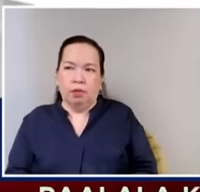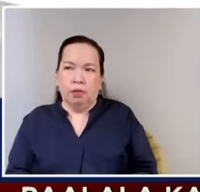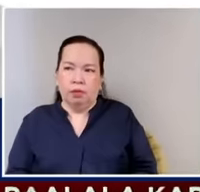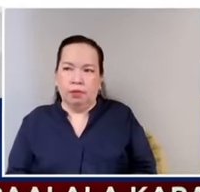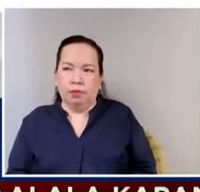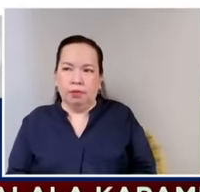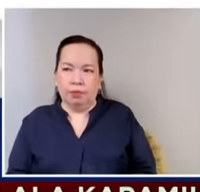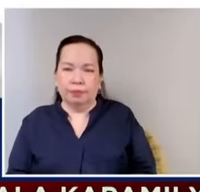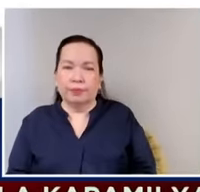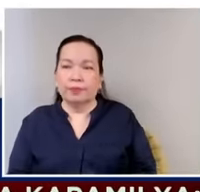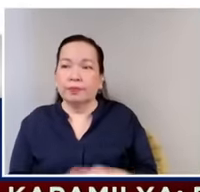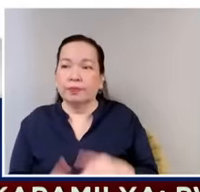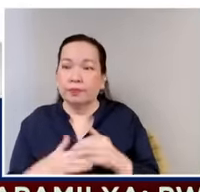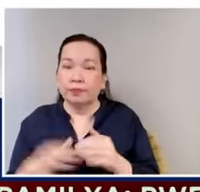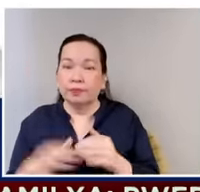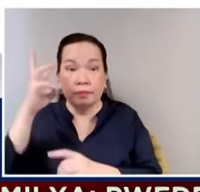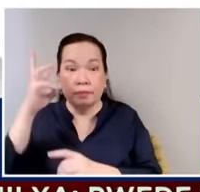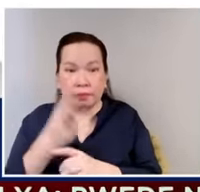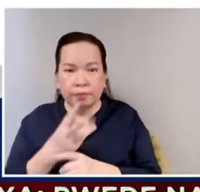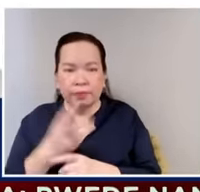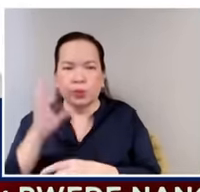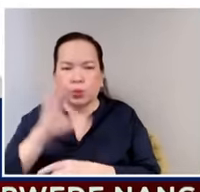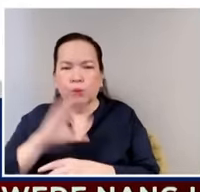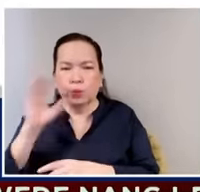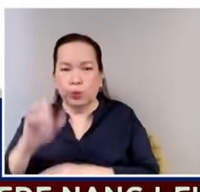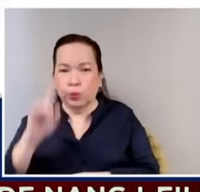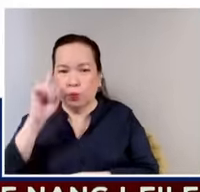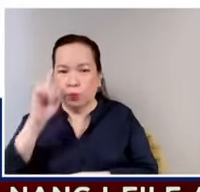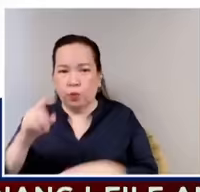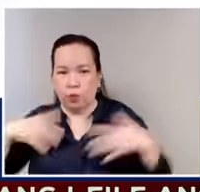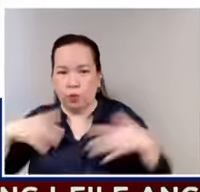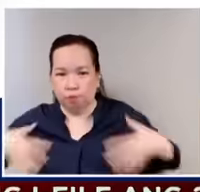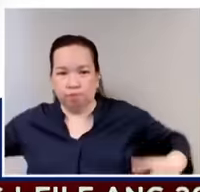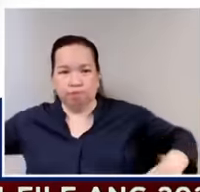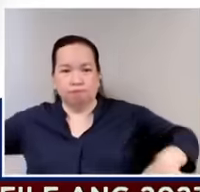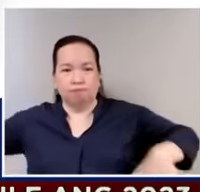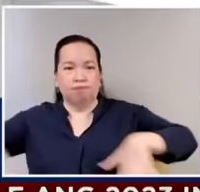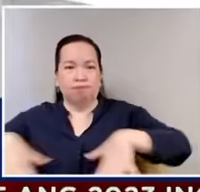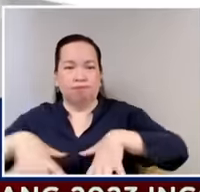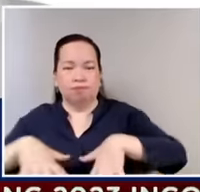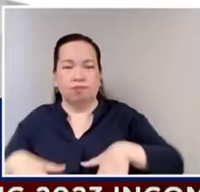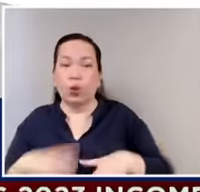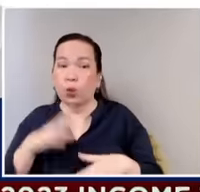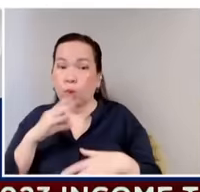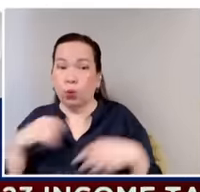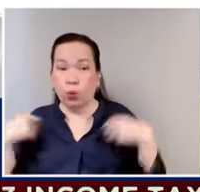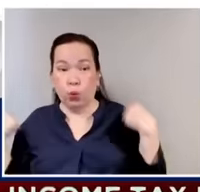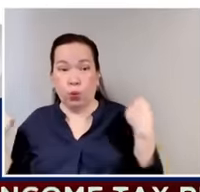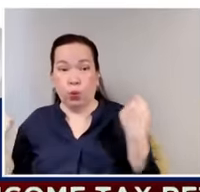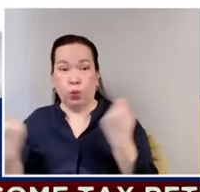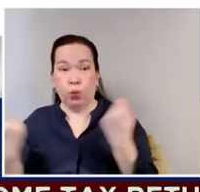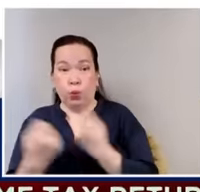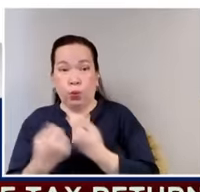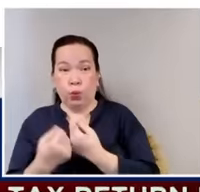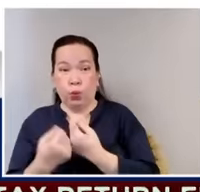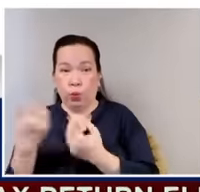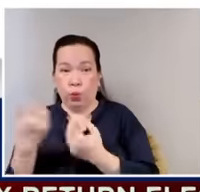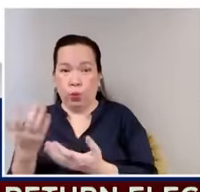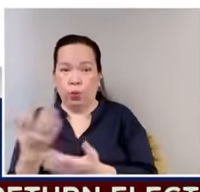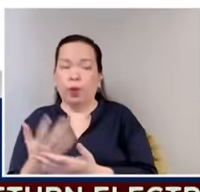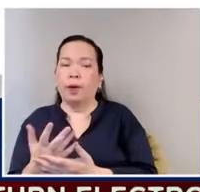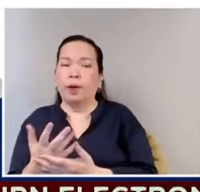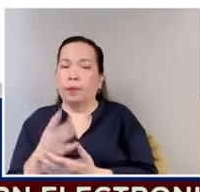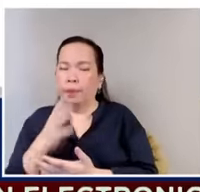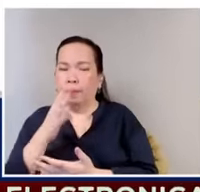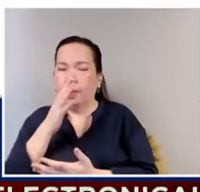Matapos ang 6 na buwan, natapos na nila ang kapang ito. Dahil ang magsusuot nito ay ang ating Inang Dolorosa,